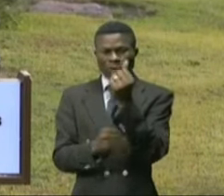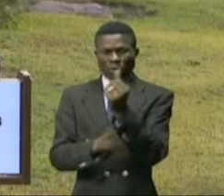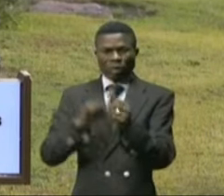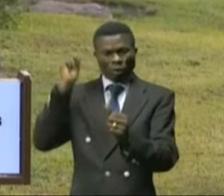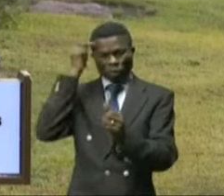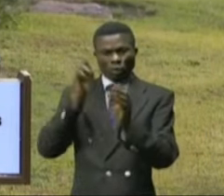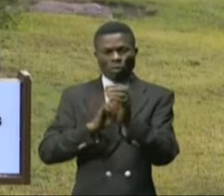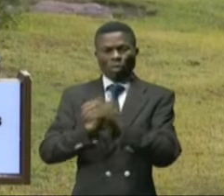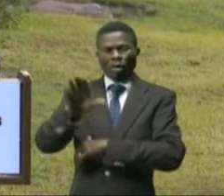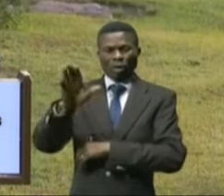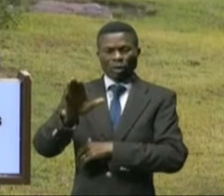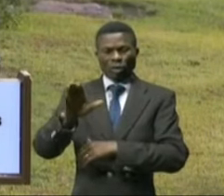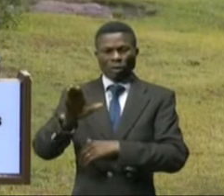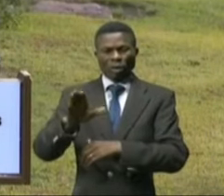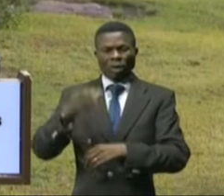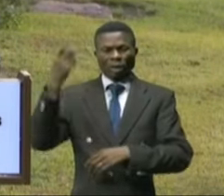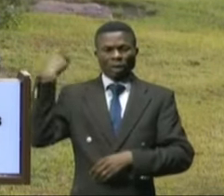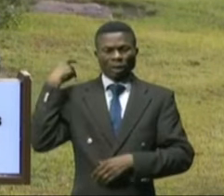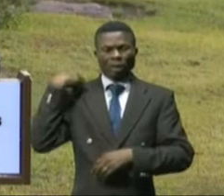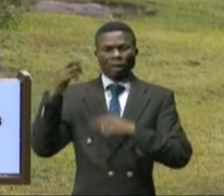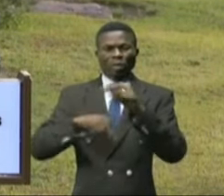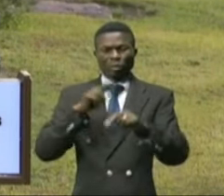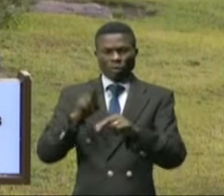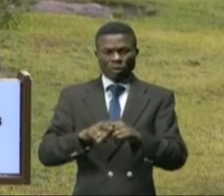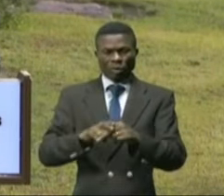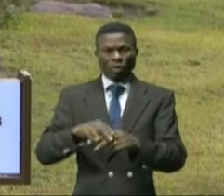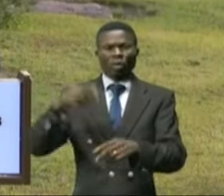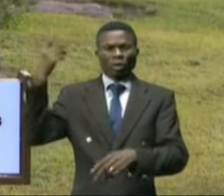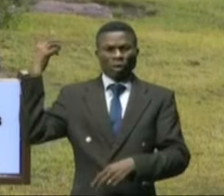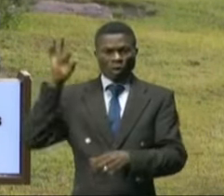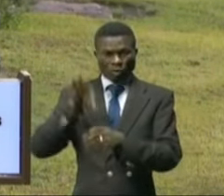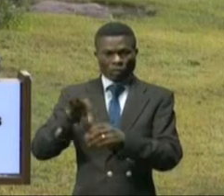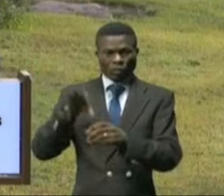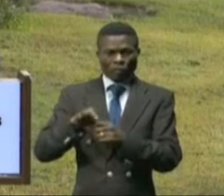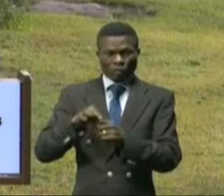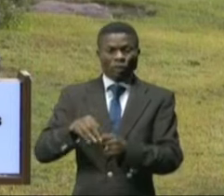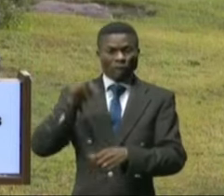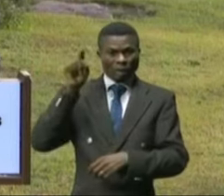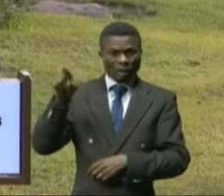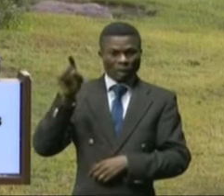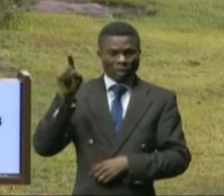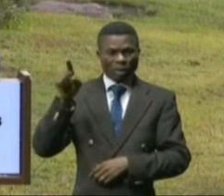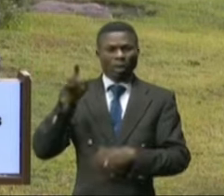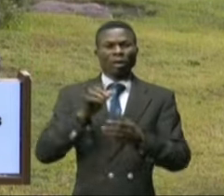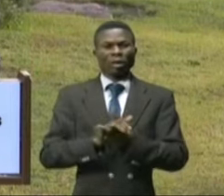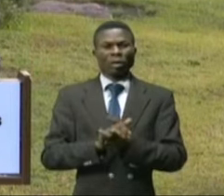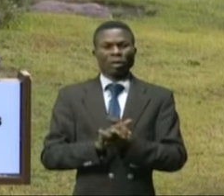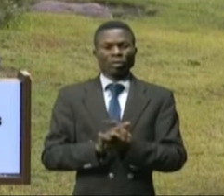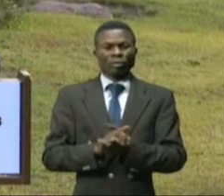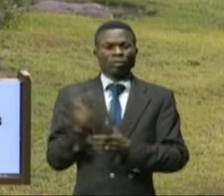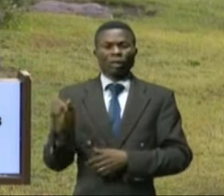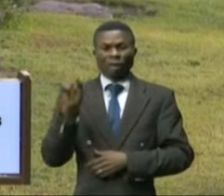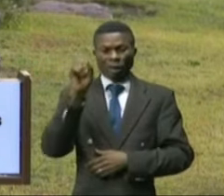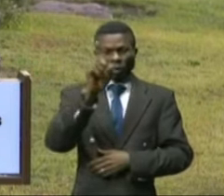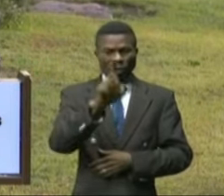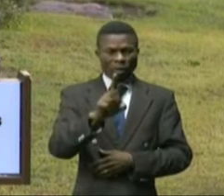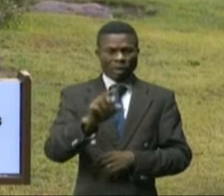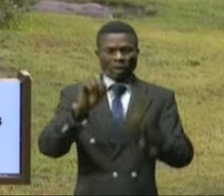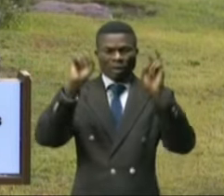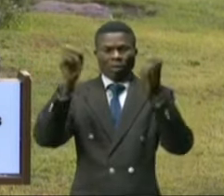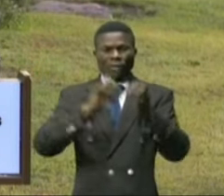gouvernementale élargie aux députés nationaux élus dans cette partie de la République démocratique du Congo se rendra à